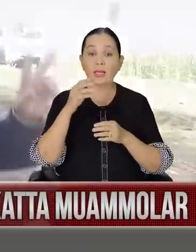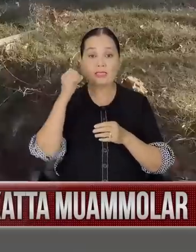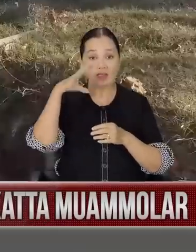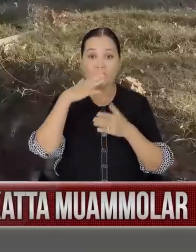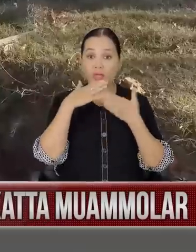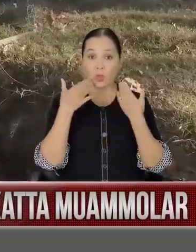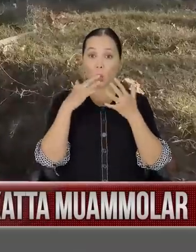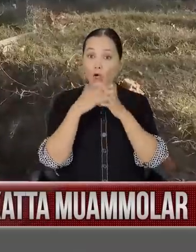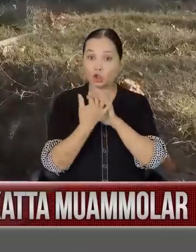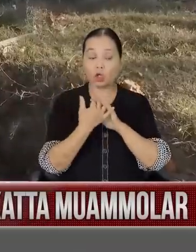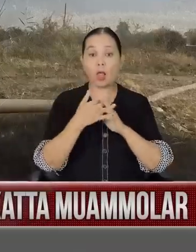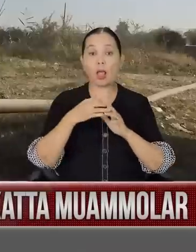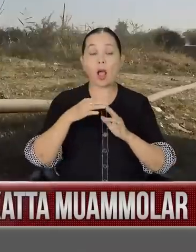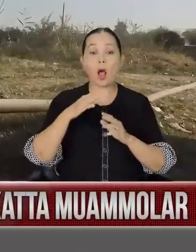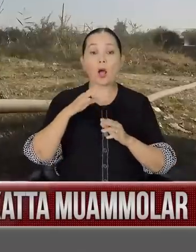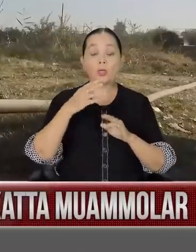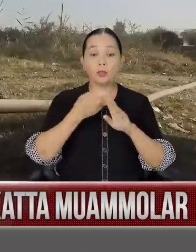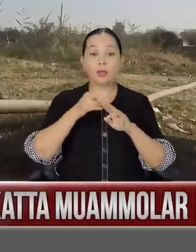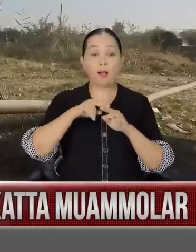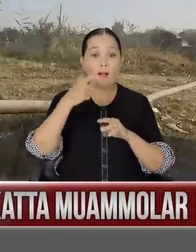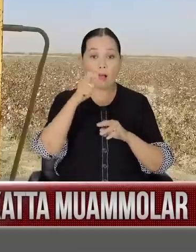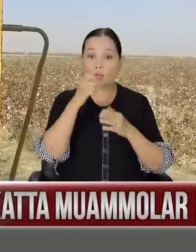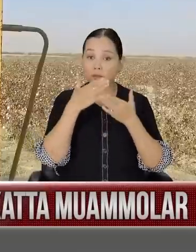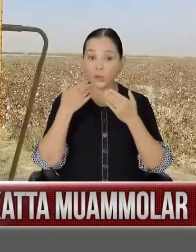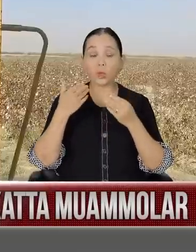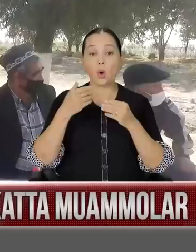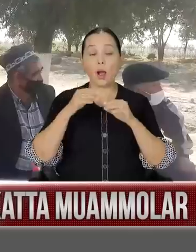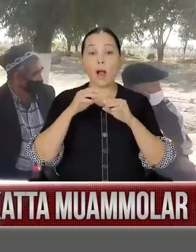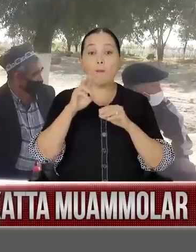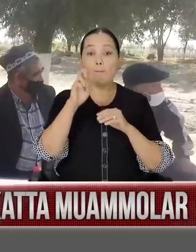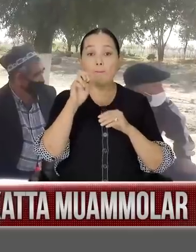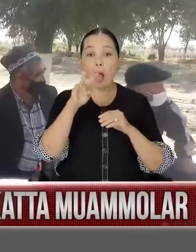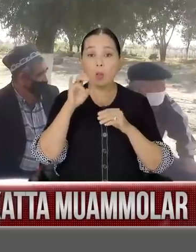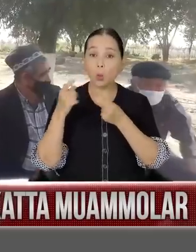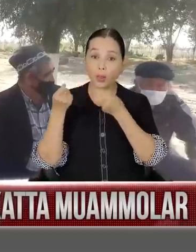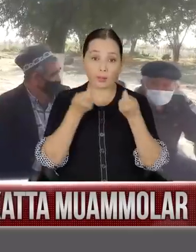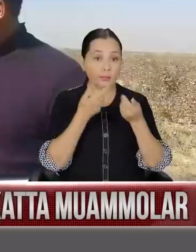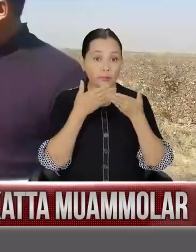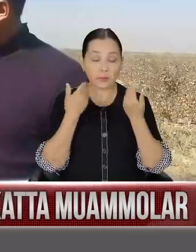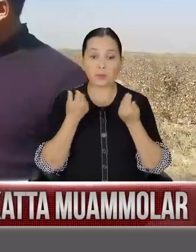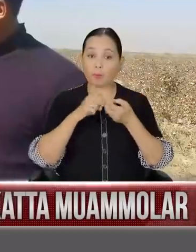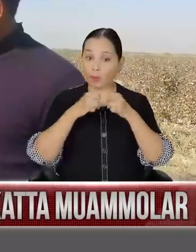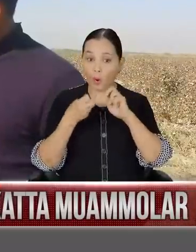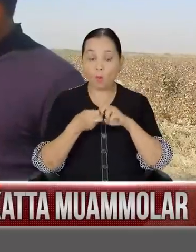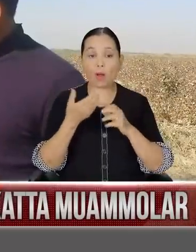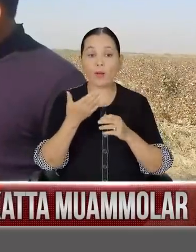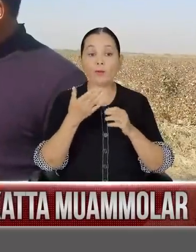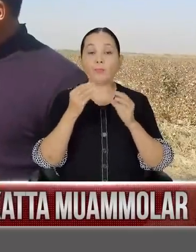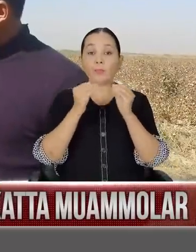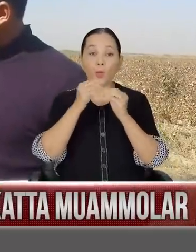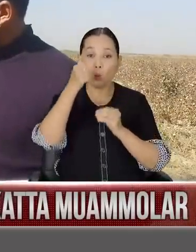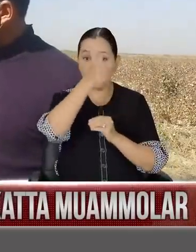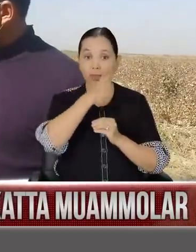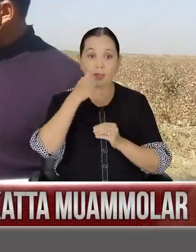svetsiz. Oqova gaz uzib qo'yilgan mahallaga suyultirilgan gaz balonlari ham o'z vaqtida yetib kelmayotganligini aytayapti Otaxon. 10 yildan